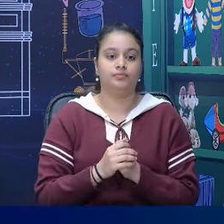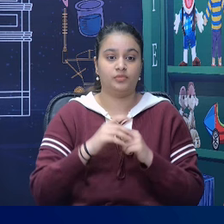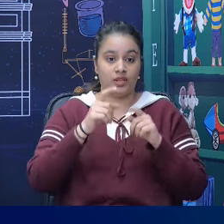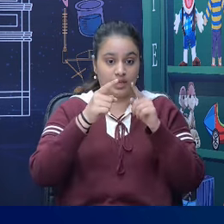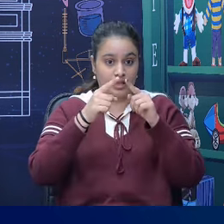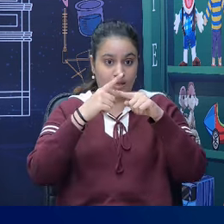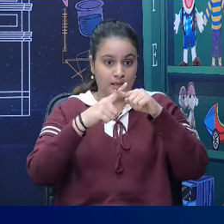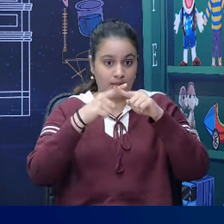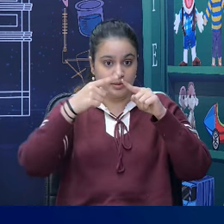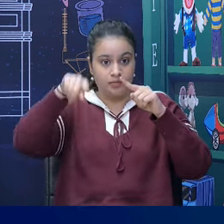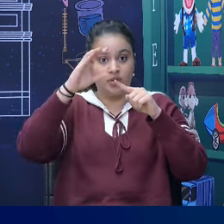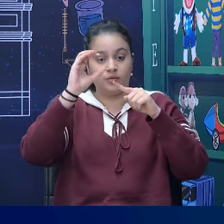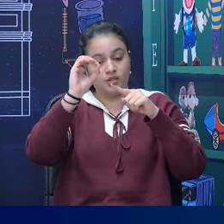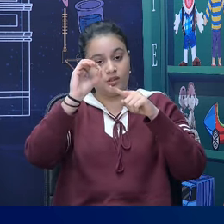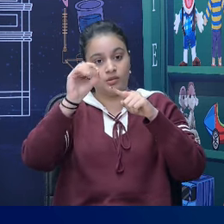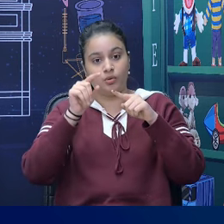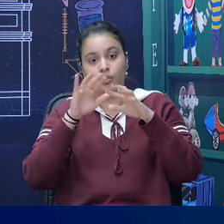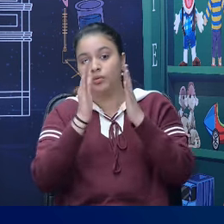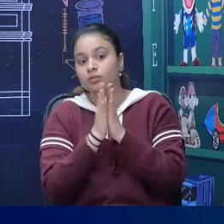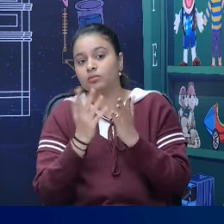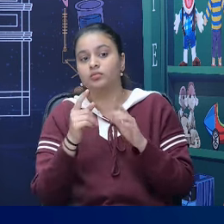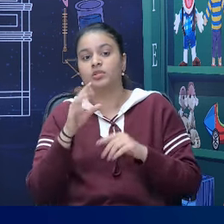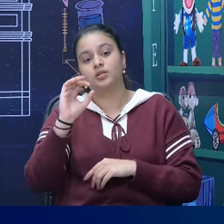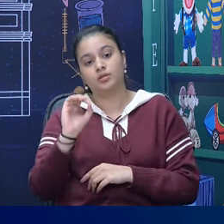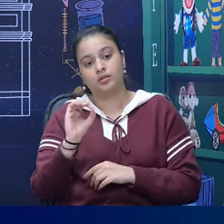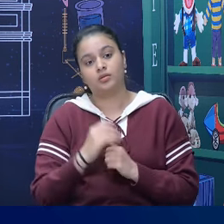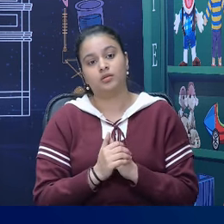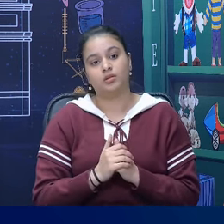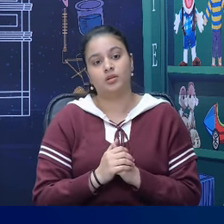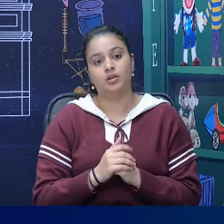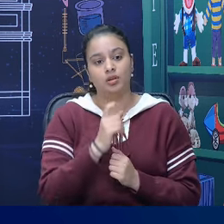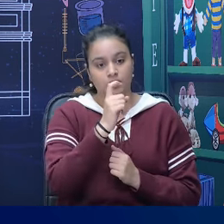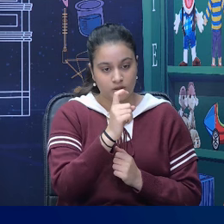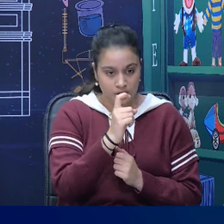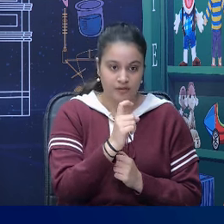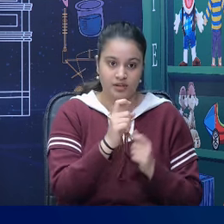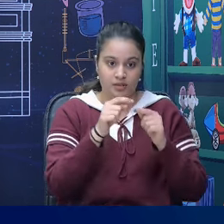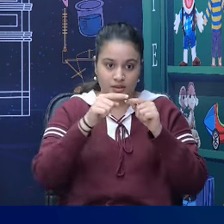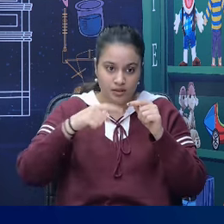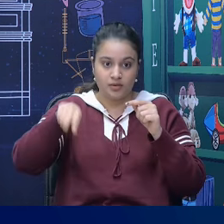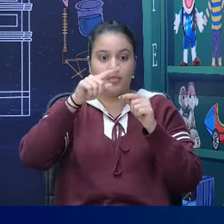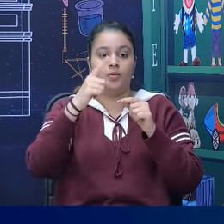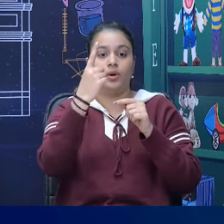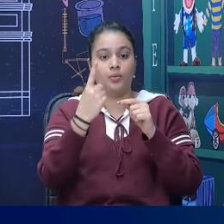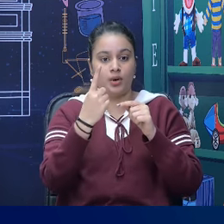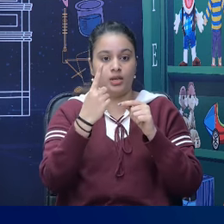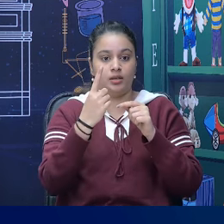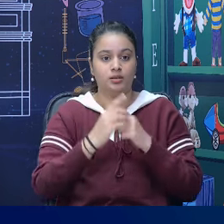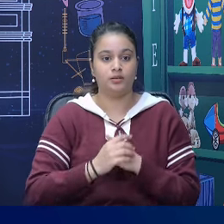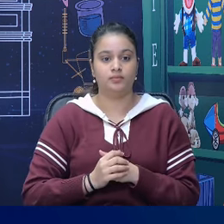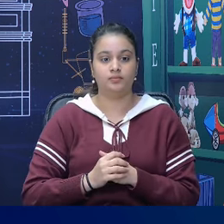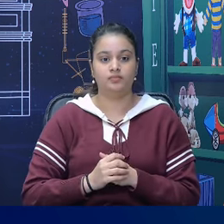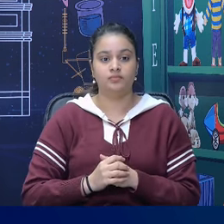0 जीरो हो जाएगा जीरो हो जाएगा तो जब हमने से बोला हा 7 की पावर व की पावर तो वन है लेकिन इसके साथ